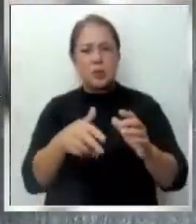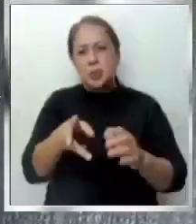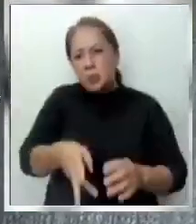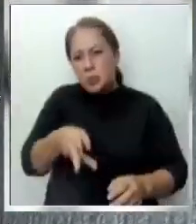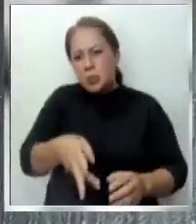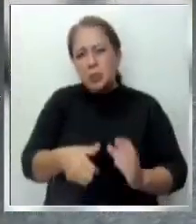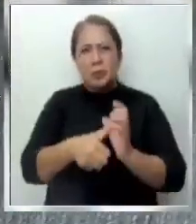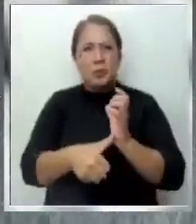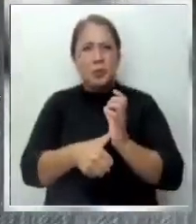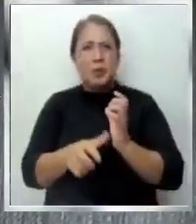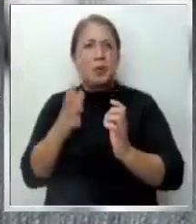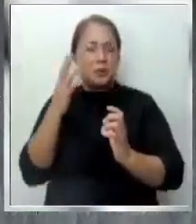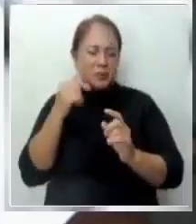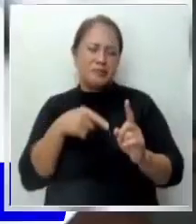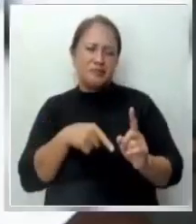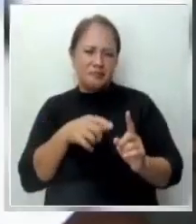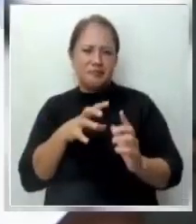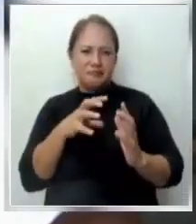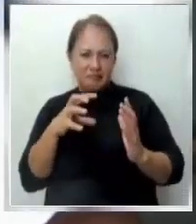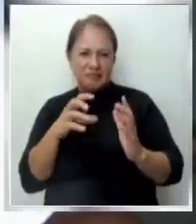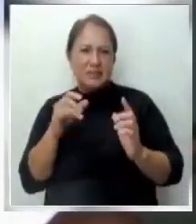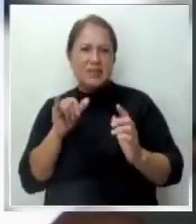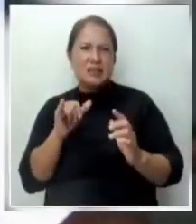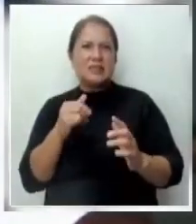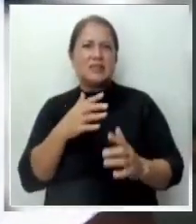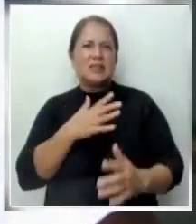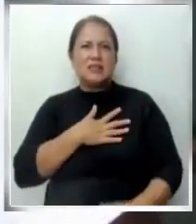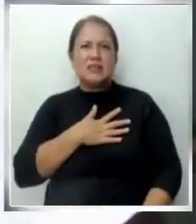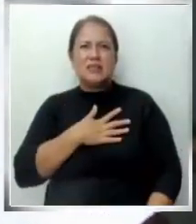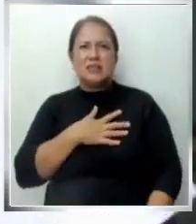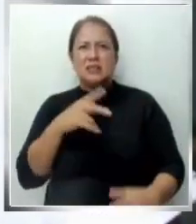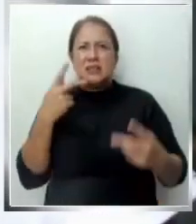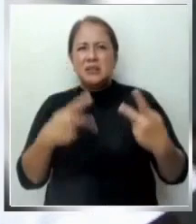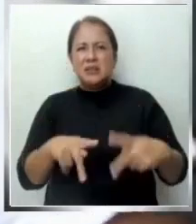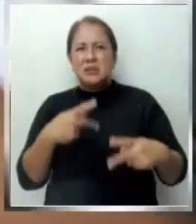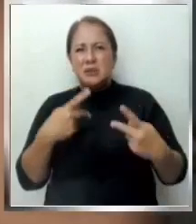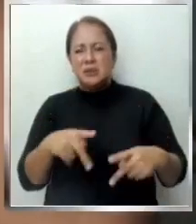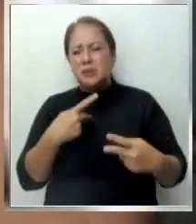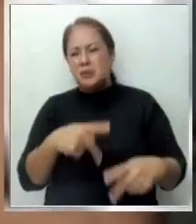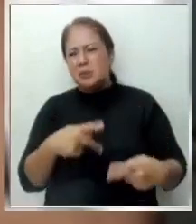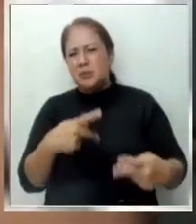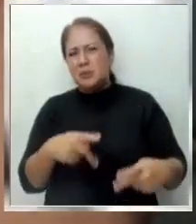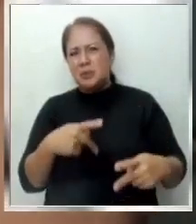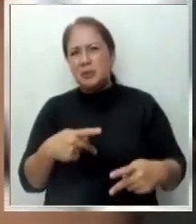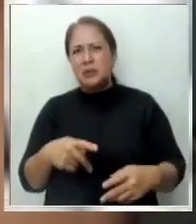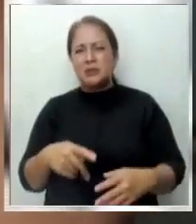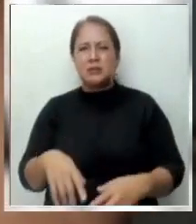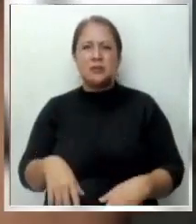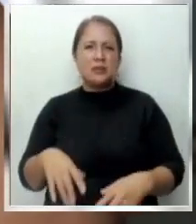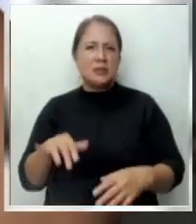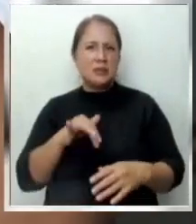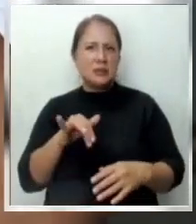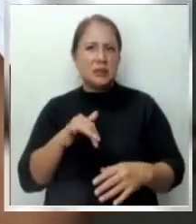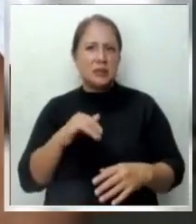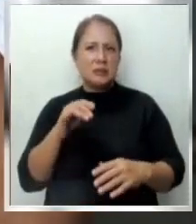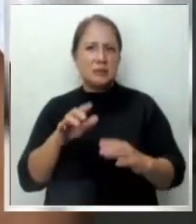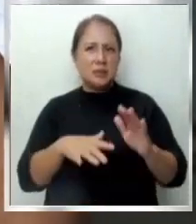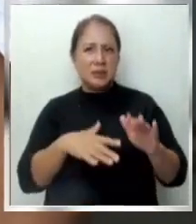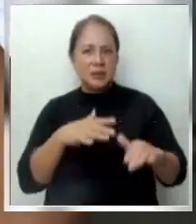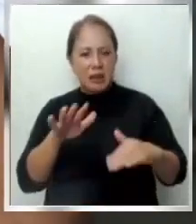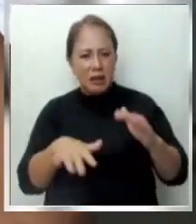dahil dito. Nasakit na po yung bukol niya eh, sa kayang nalita niya. Ang paglalakad niya po palagi po